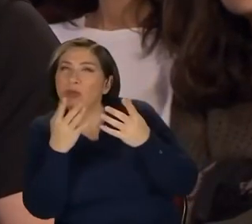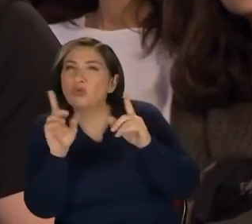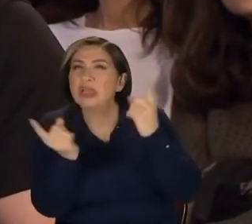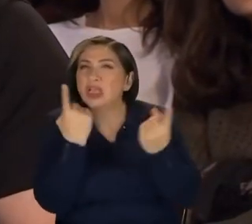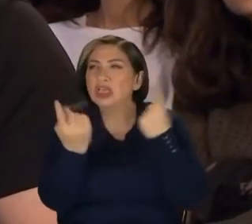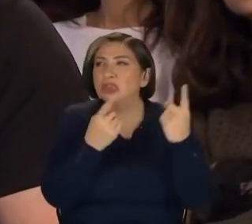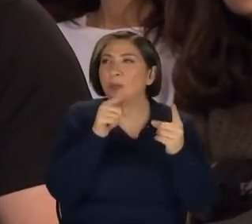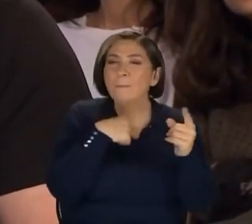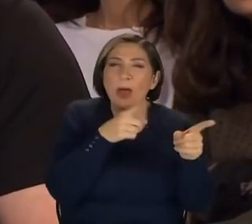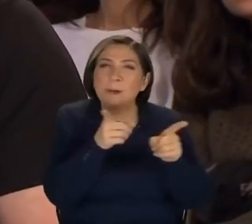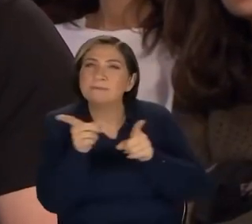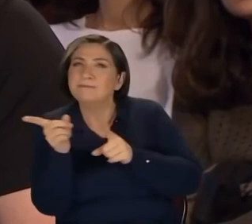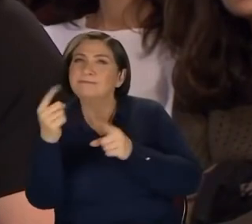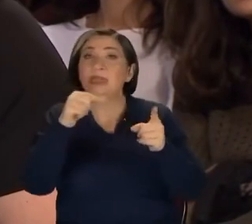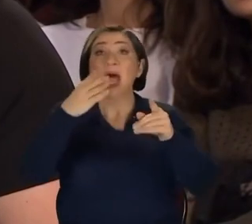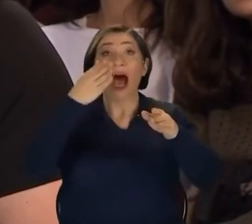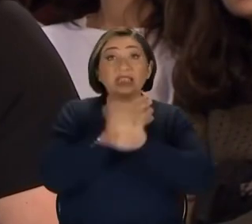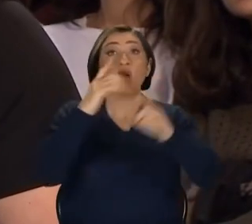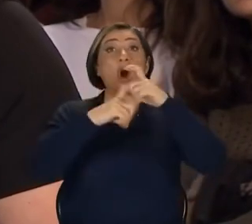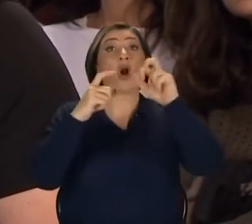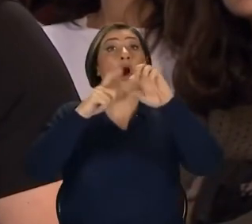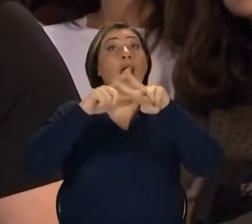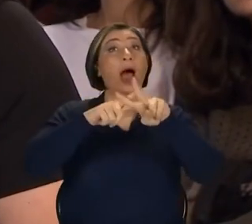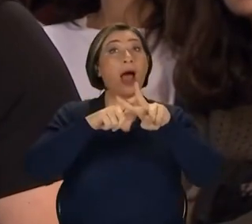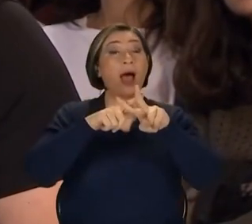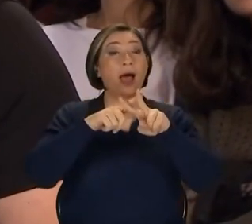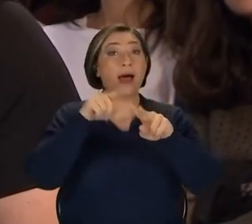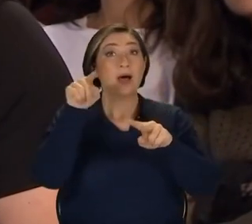Evet. Yani buralarda geziniyordum. Evet. Asıl Gora macerası beni